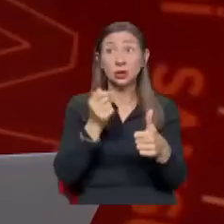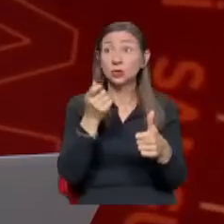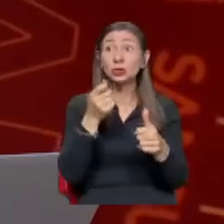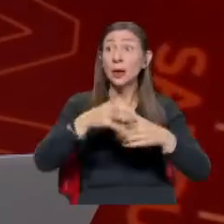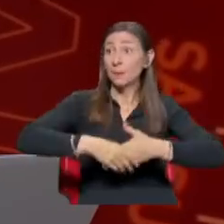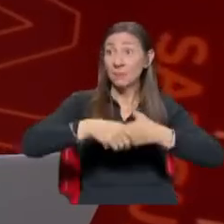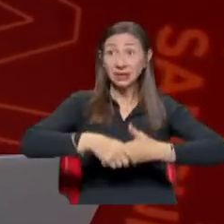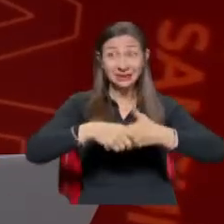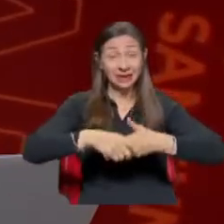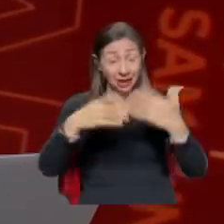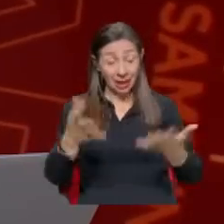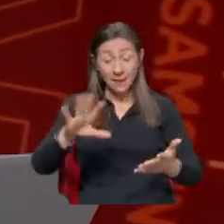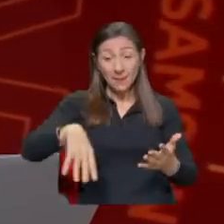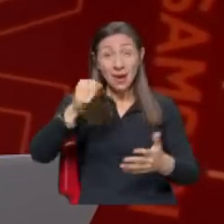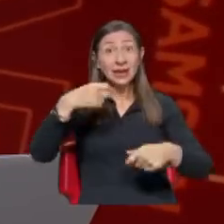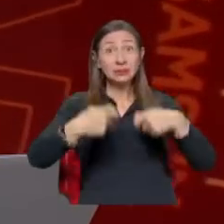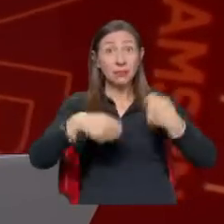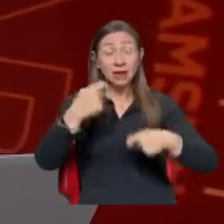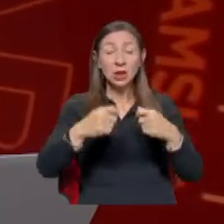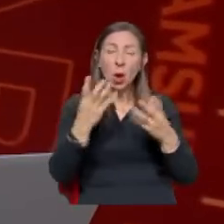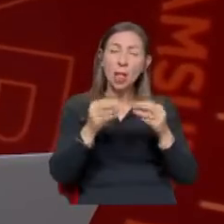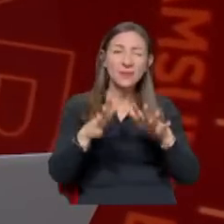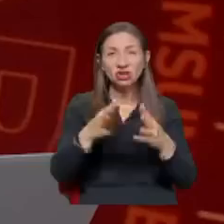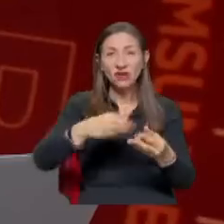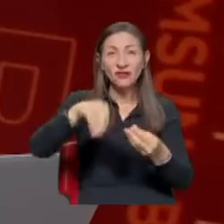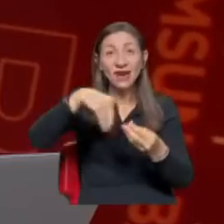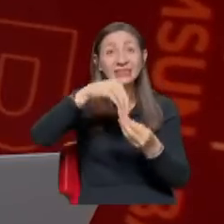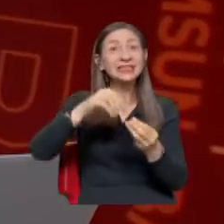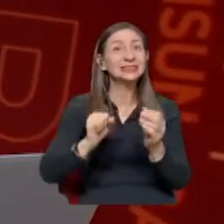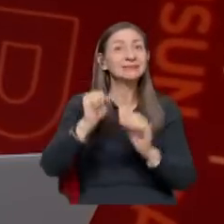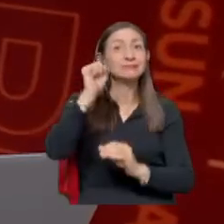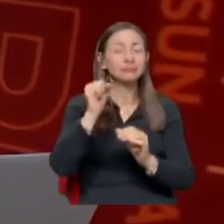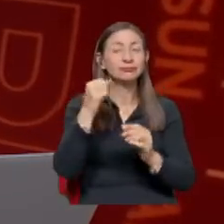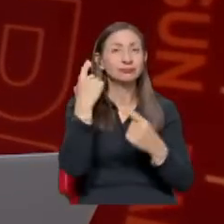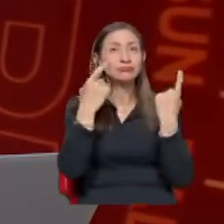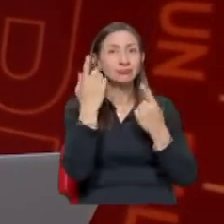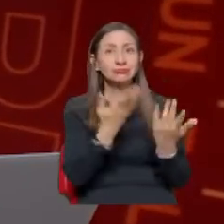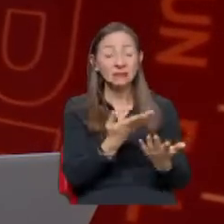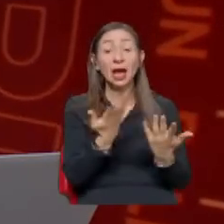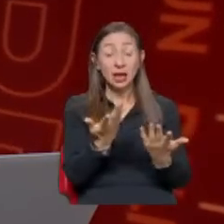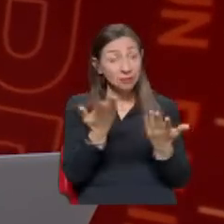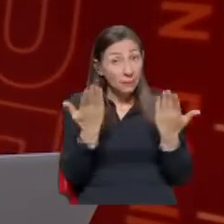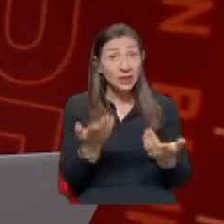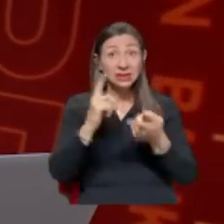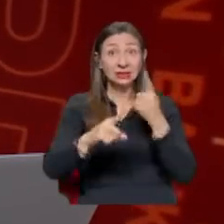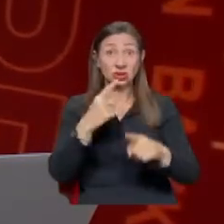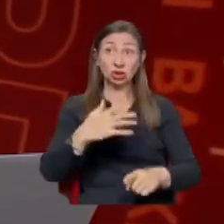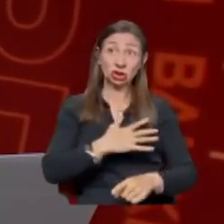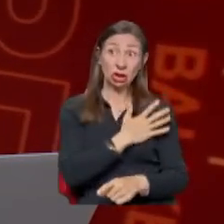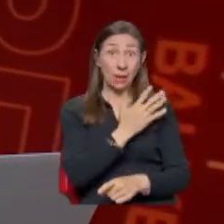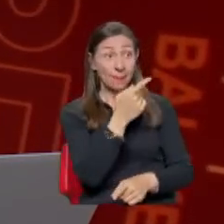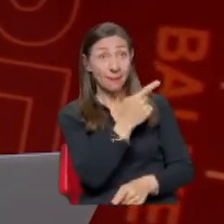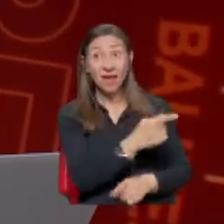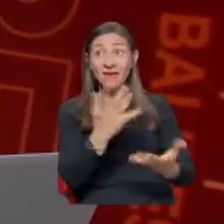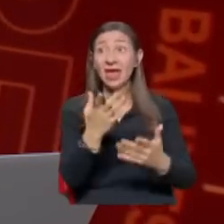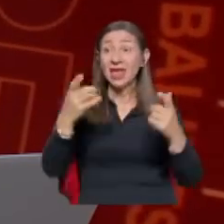ücret pazarlıkları, Merkez Bankası'nın olası faiz artırımı alıyor. Sonra elbette siyaset, CHP